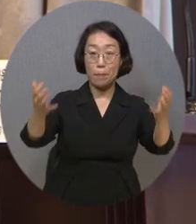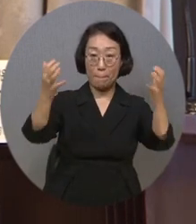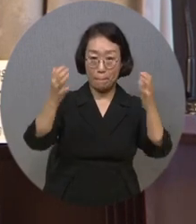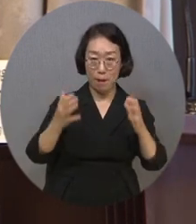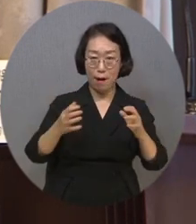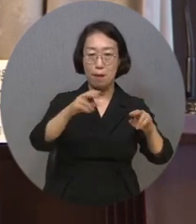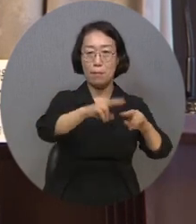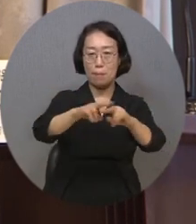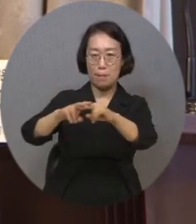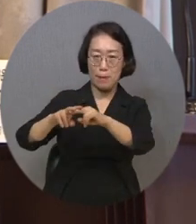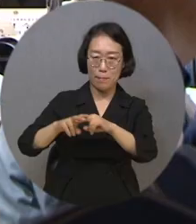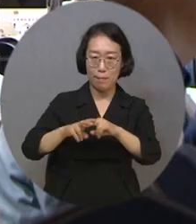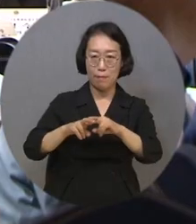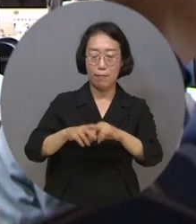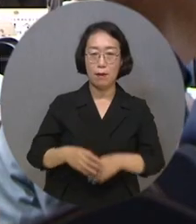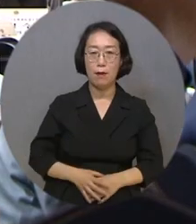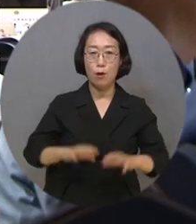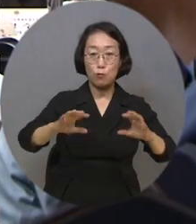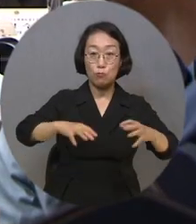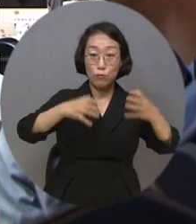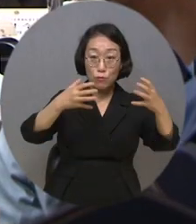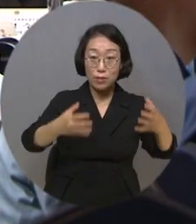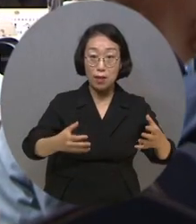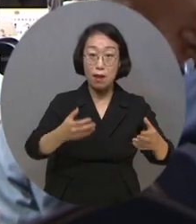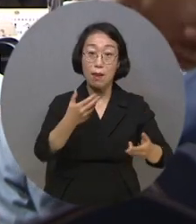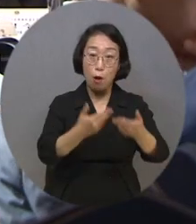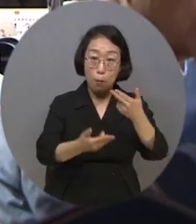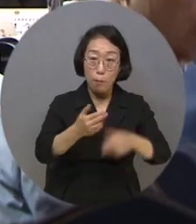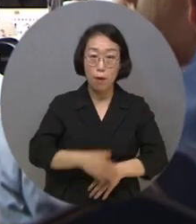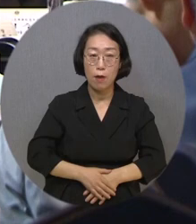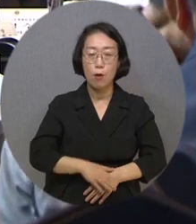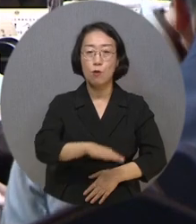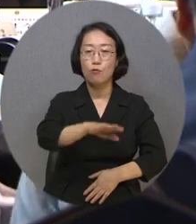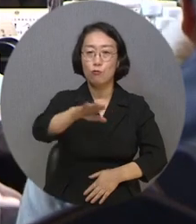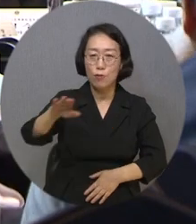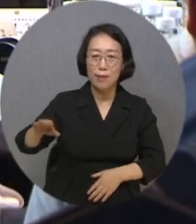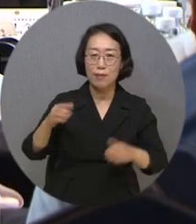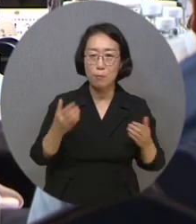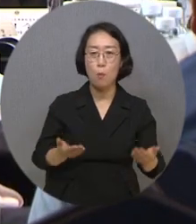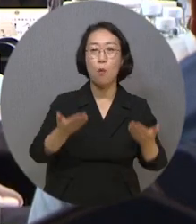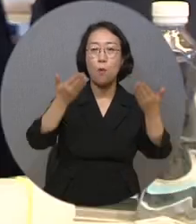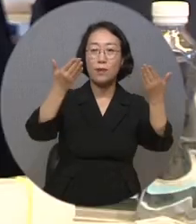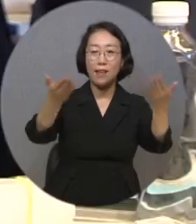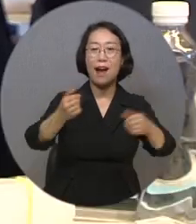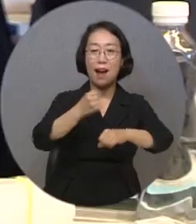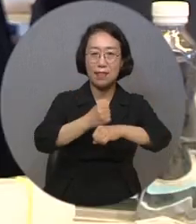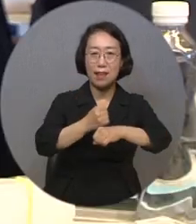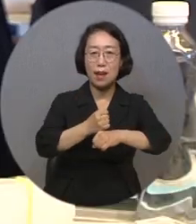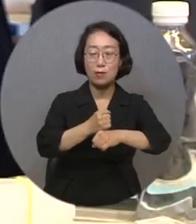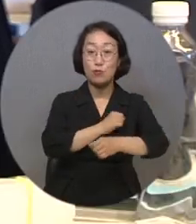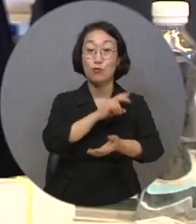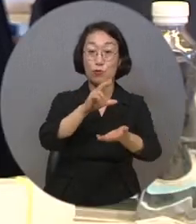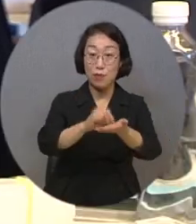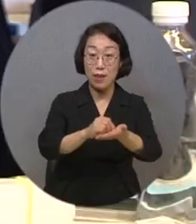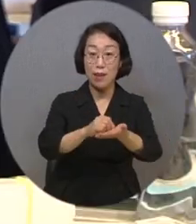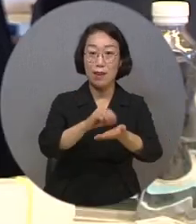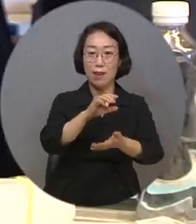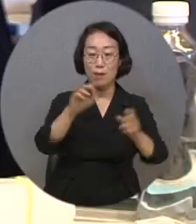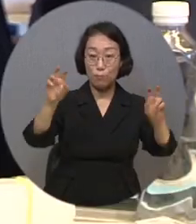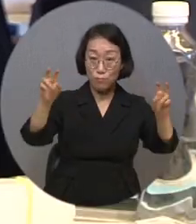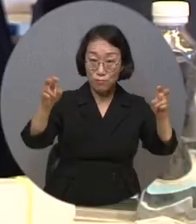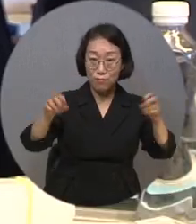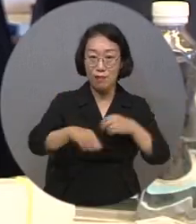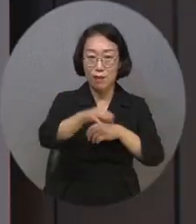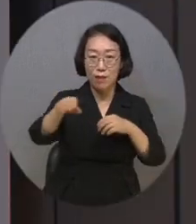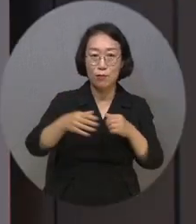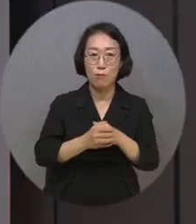했습니다. 국제 라이온스 협회의 슬로건인 We Serve, 우리는 봉사한다의 주제를 가지고 금회기 총재